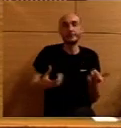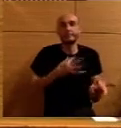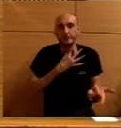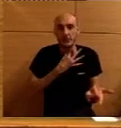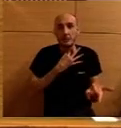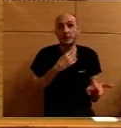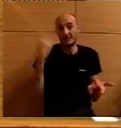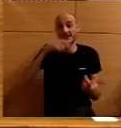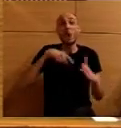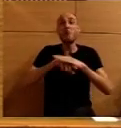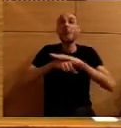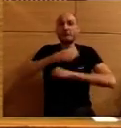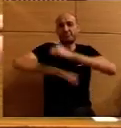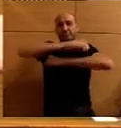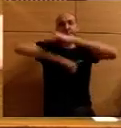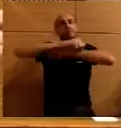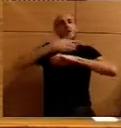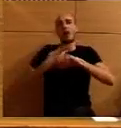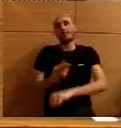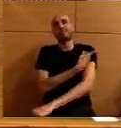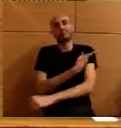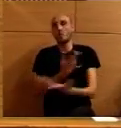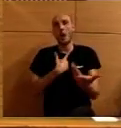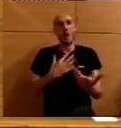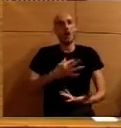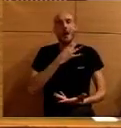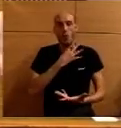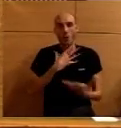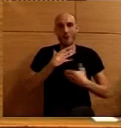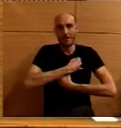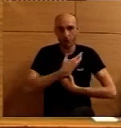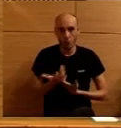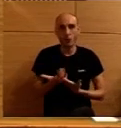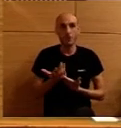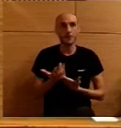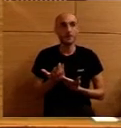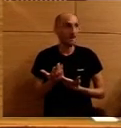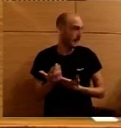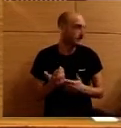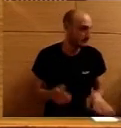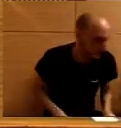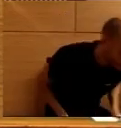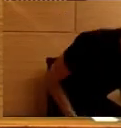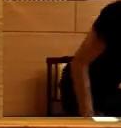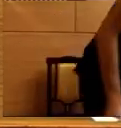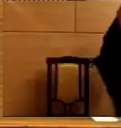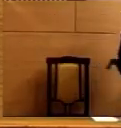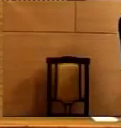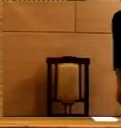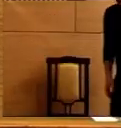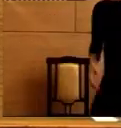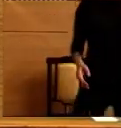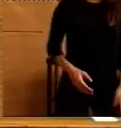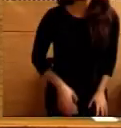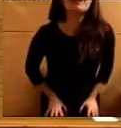l'extrem màxim. I sí, és que no són previs... Ja, ja, però és que no sé si veureu l'estadi del